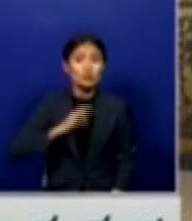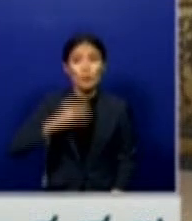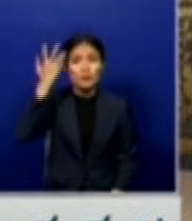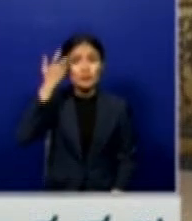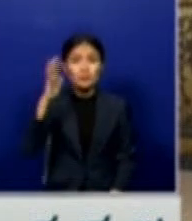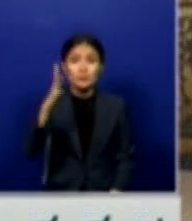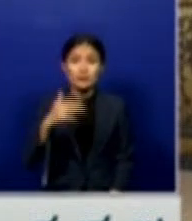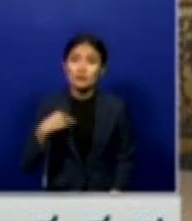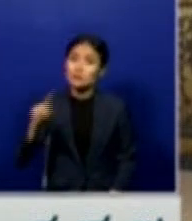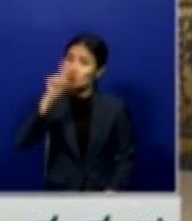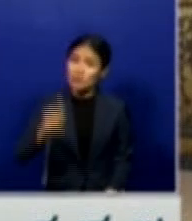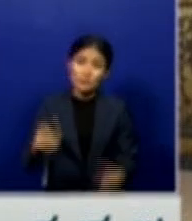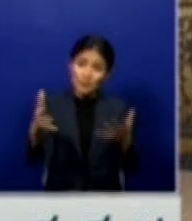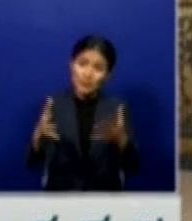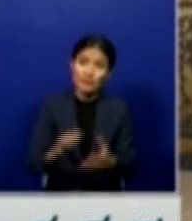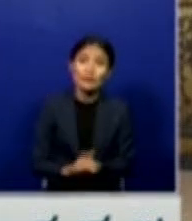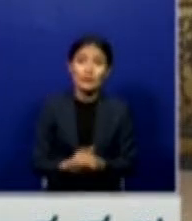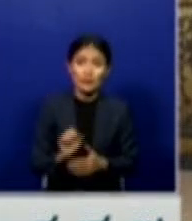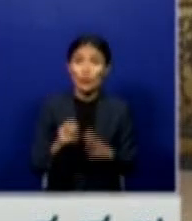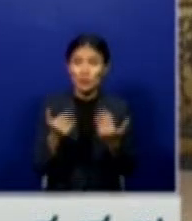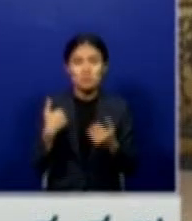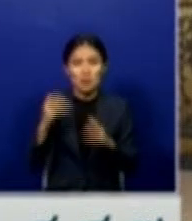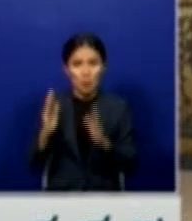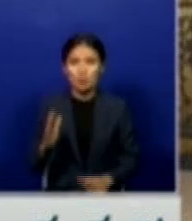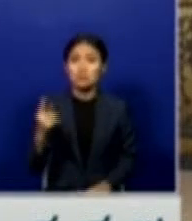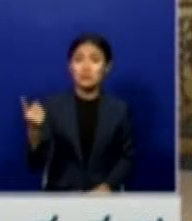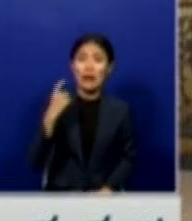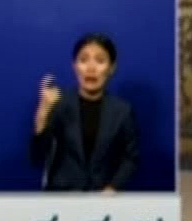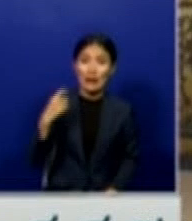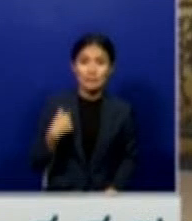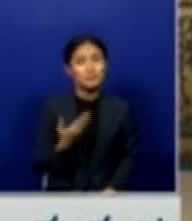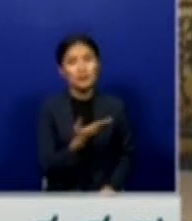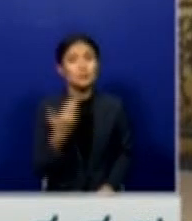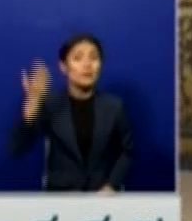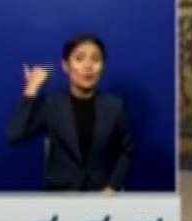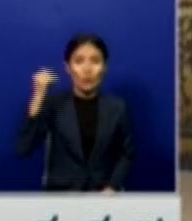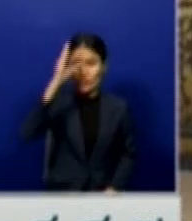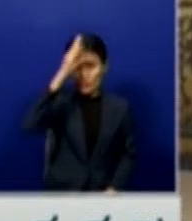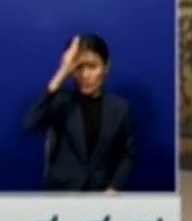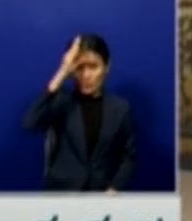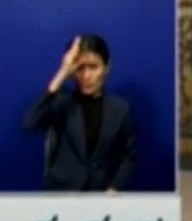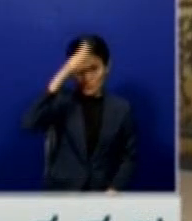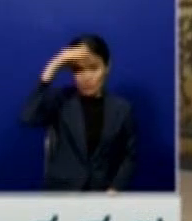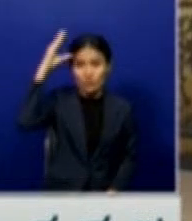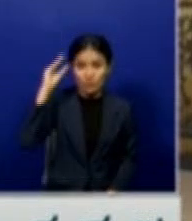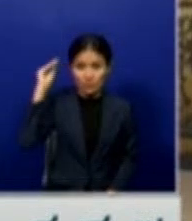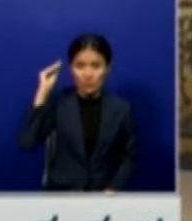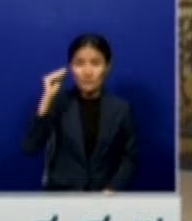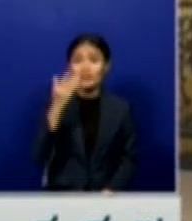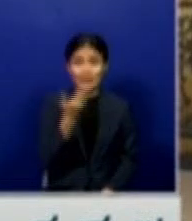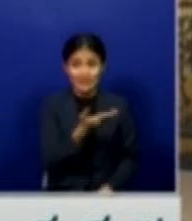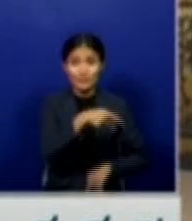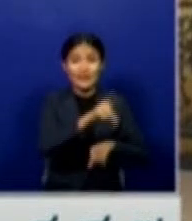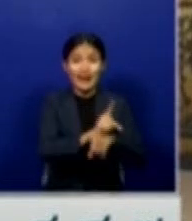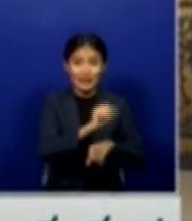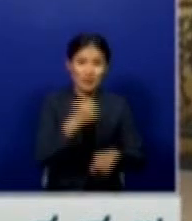น่าฟัง ลีลาเนิบๆแต่ว่าเนื้อหาเนี่ยโอ้โหหนักนะ หนักนั้น หนักหน่วงนะบอกว่าคณะกรรมการที่จะกัน